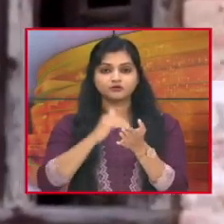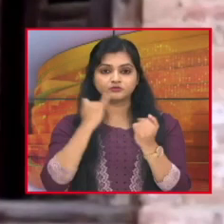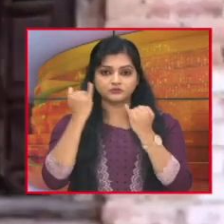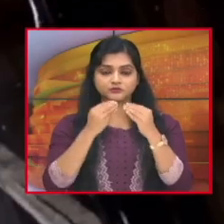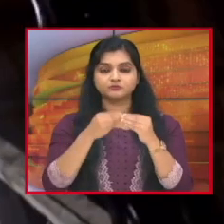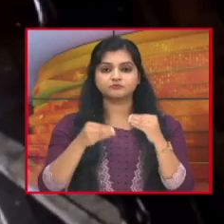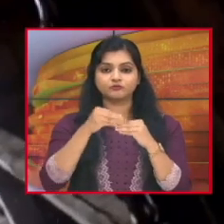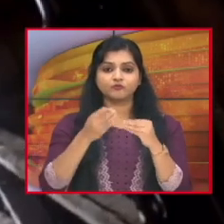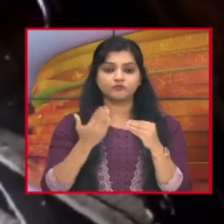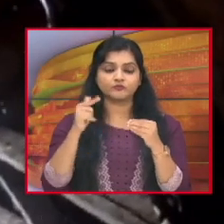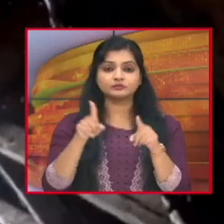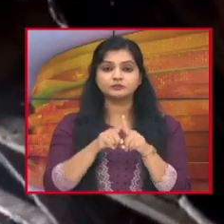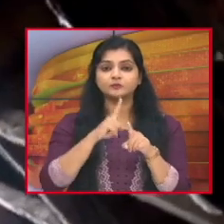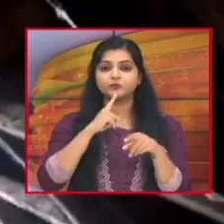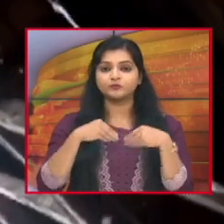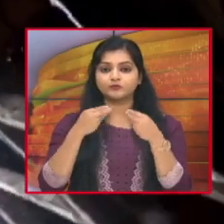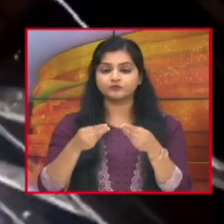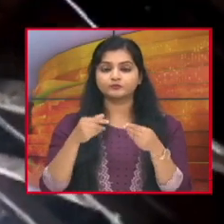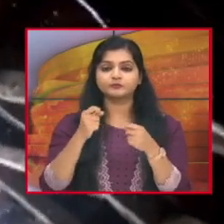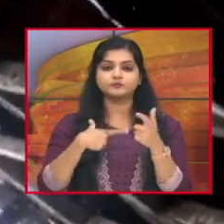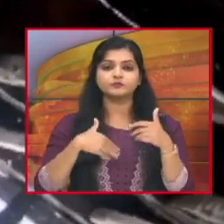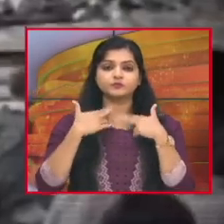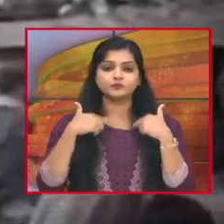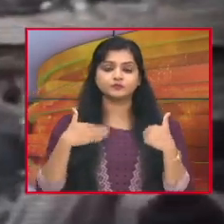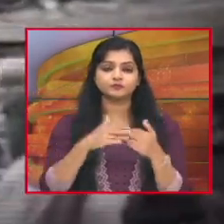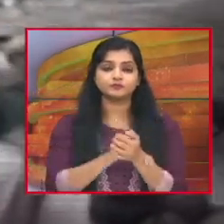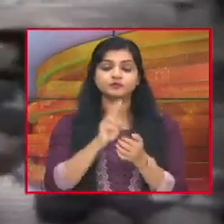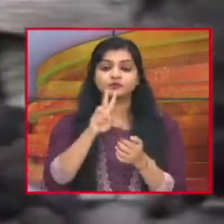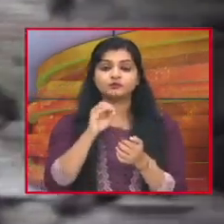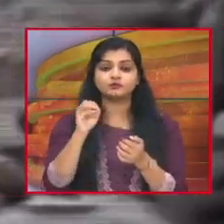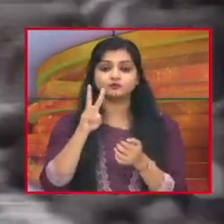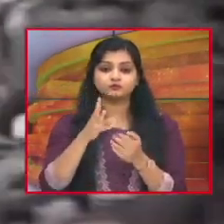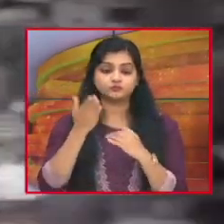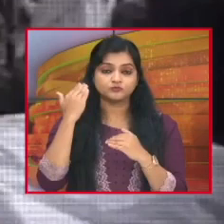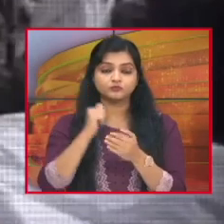കടക്കാവുന്ന വിധത്തിലാണ് ഈ ഉത്തരവ് ഉള്ളത്. ഏതായാലും ഈ 2003